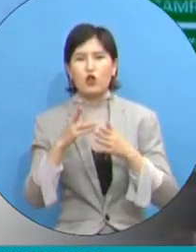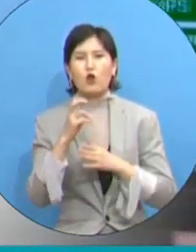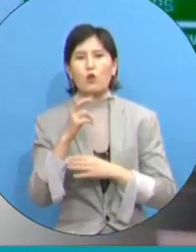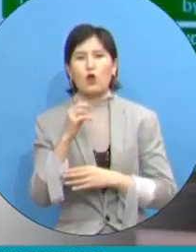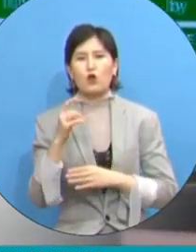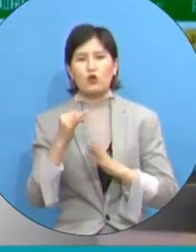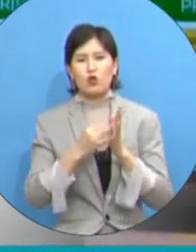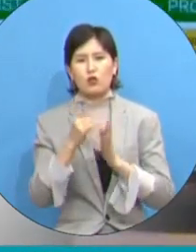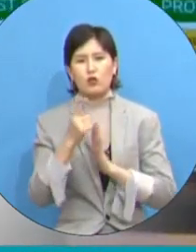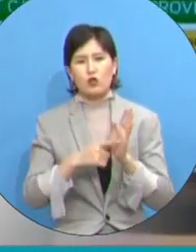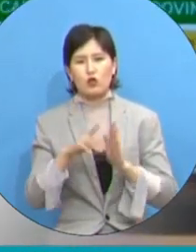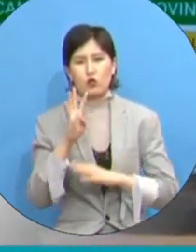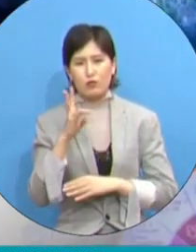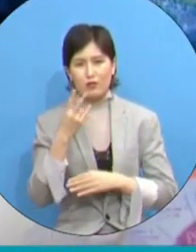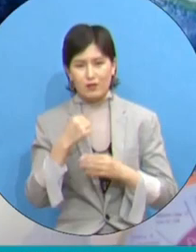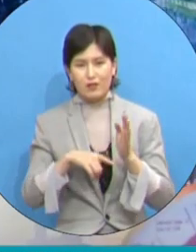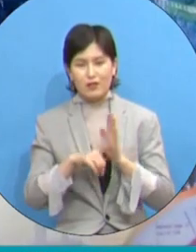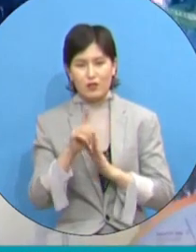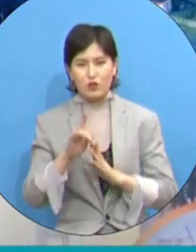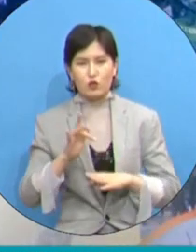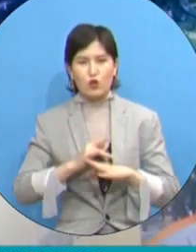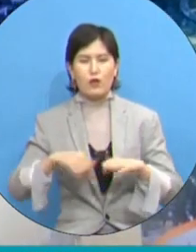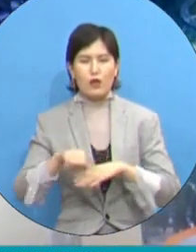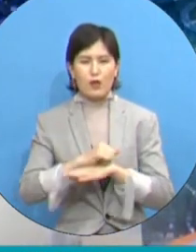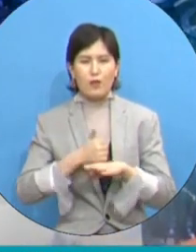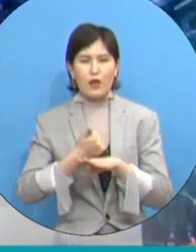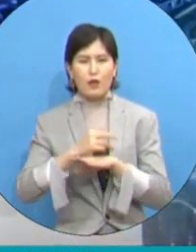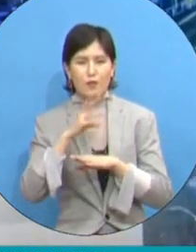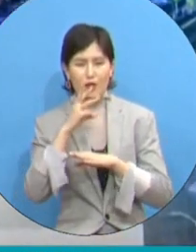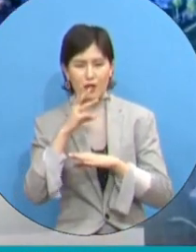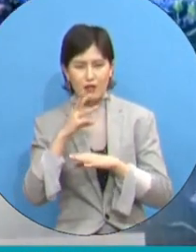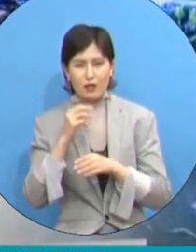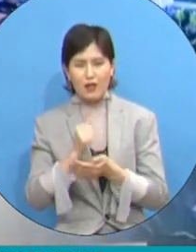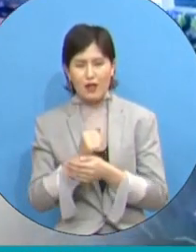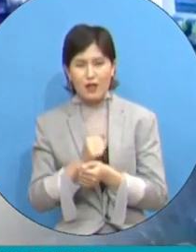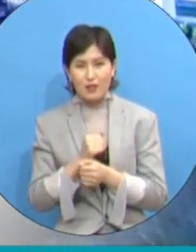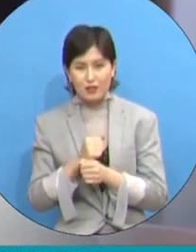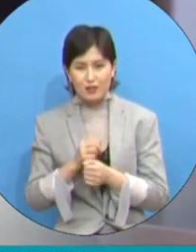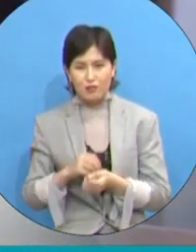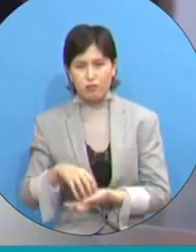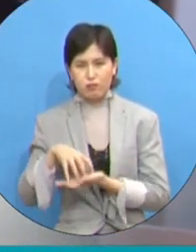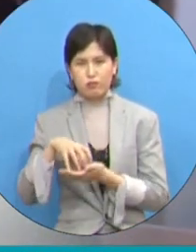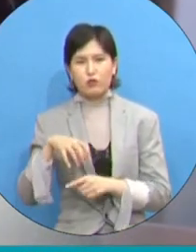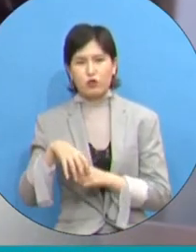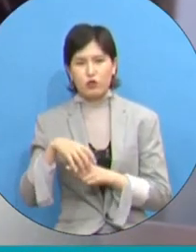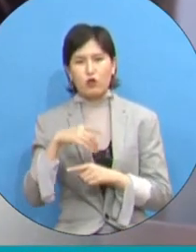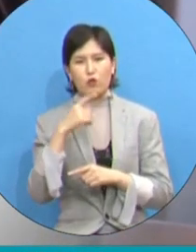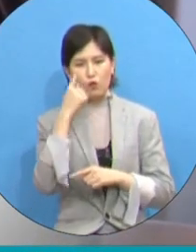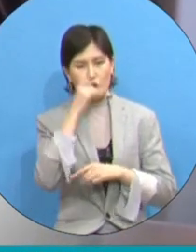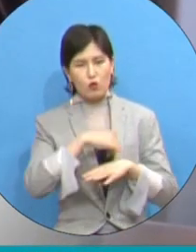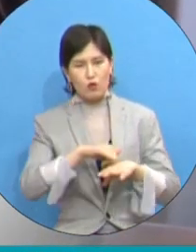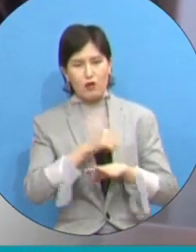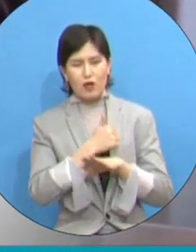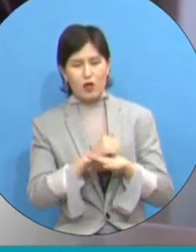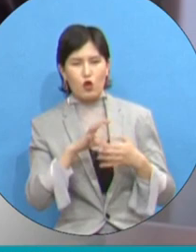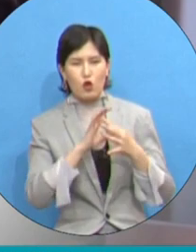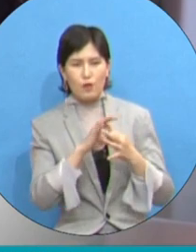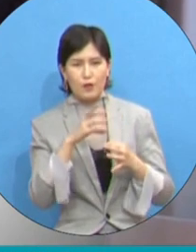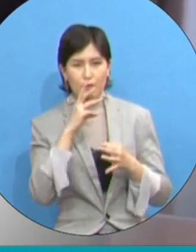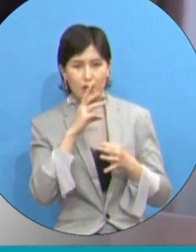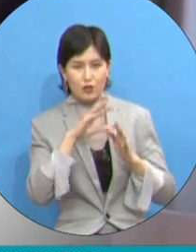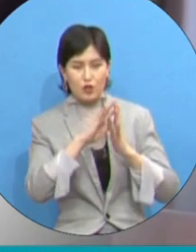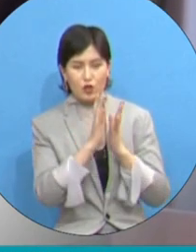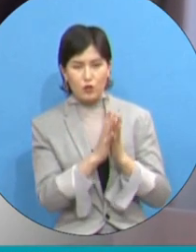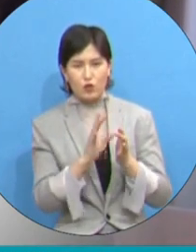оны 7 сарын 4-өөс эхлэн Төв аймгийн аяилжуулчлалын мэдээллийн төв үйл ажиллагаа явуулж эхэлжээ. Тусдаа нь Монгол Улсын аяилжуулчлалтай холбоотой